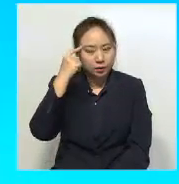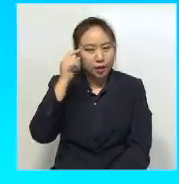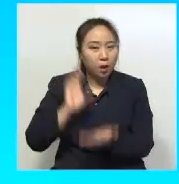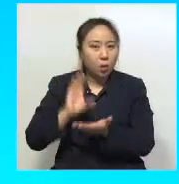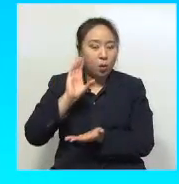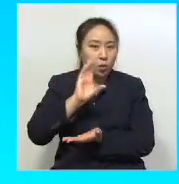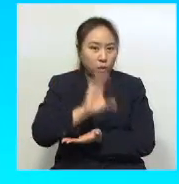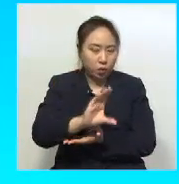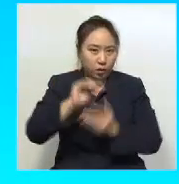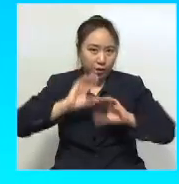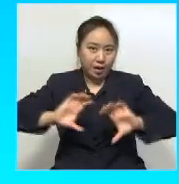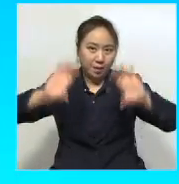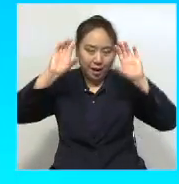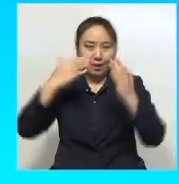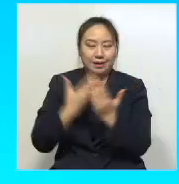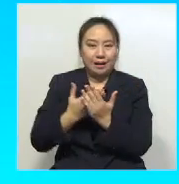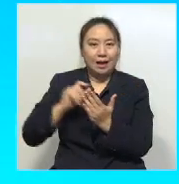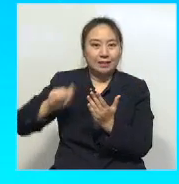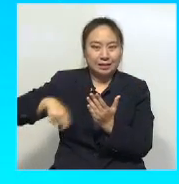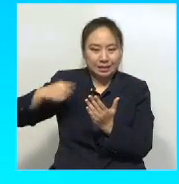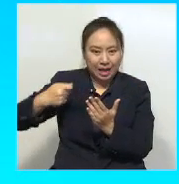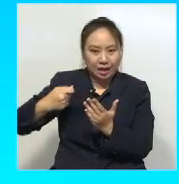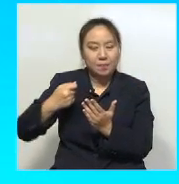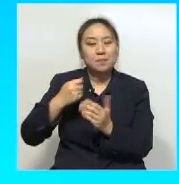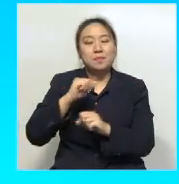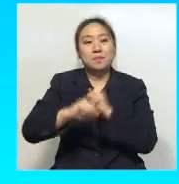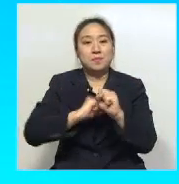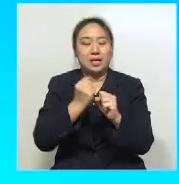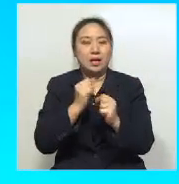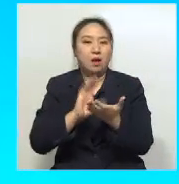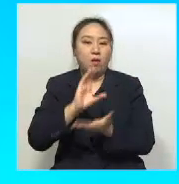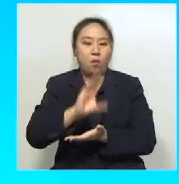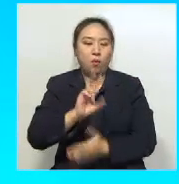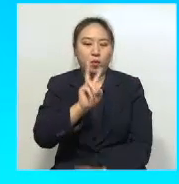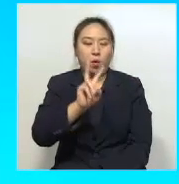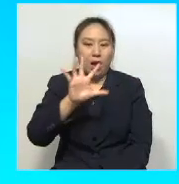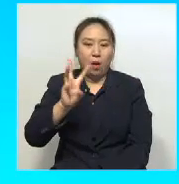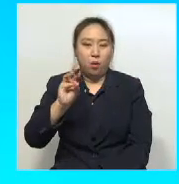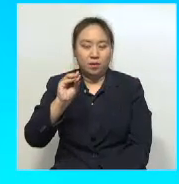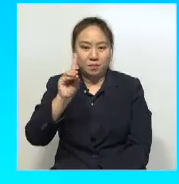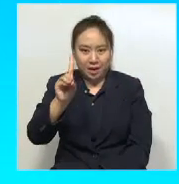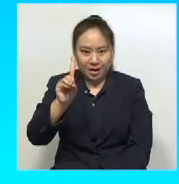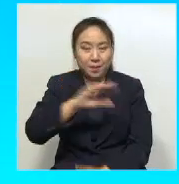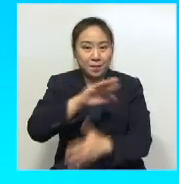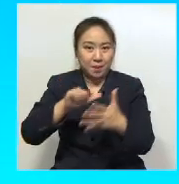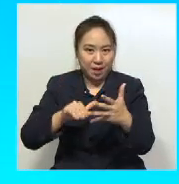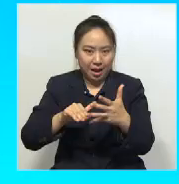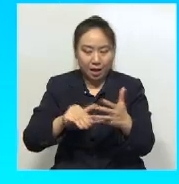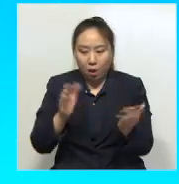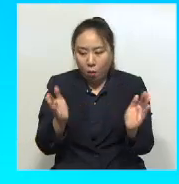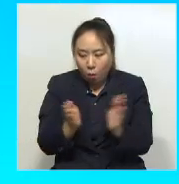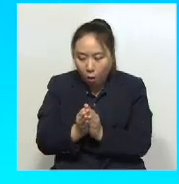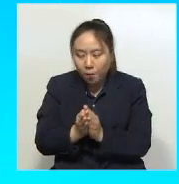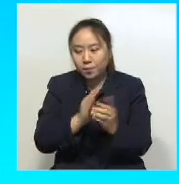งทุนภาครัฐจะมีการใช้จ่ายงบประมาณในไตรมาสสุดท้ายของปีงบประมาณ2561เมื่อรวมกับทุกปั